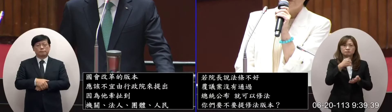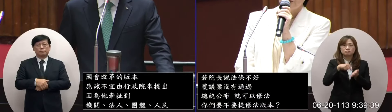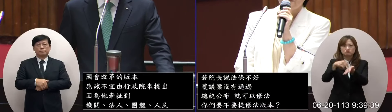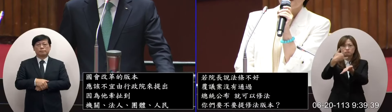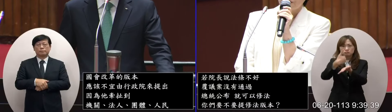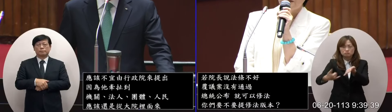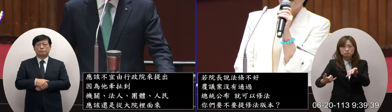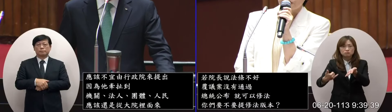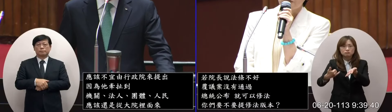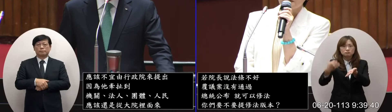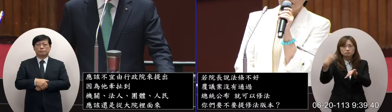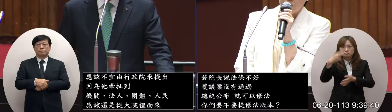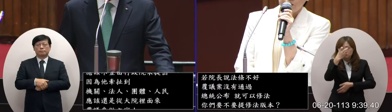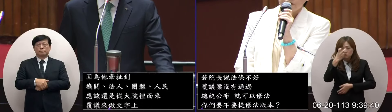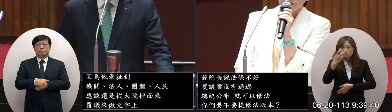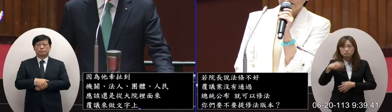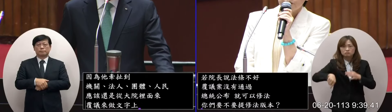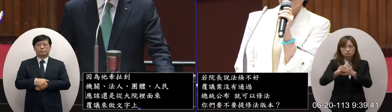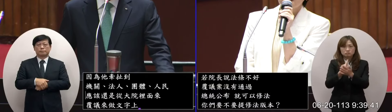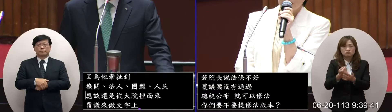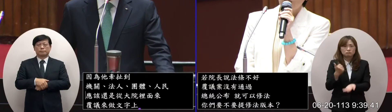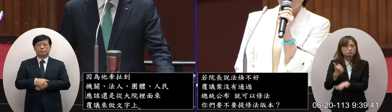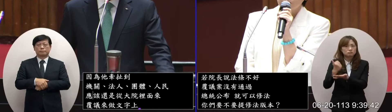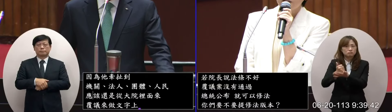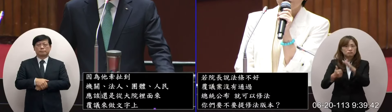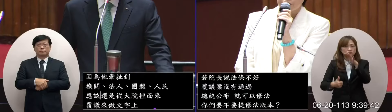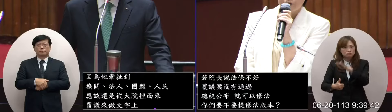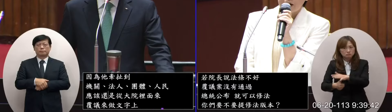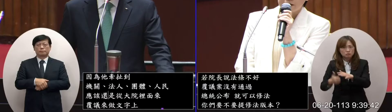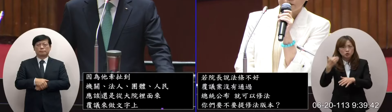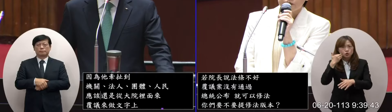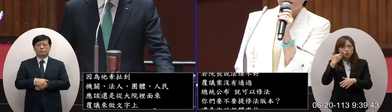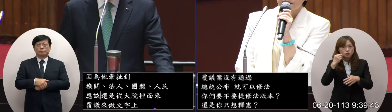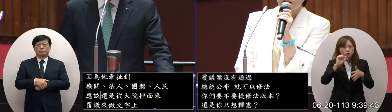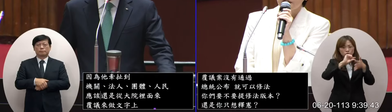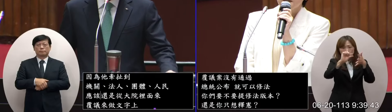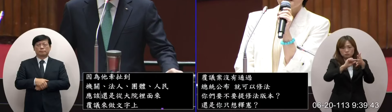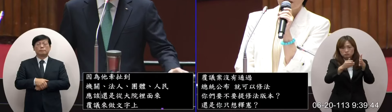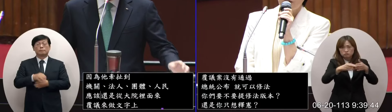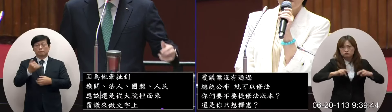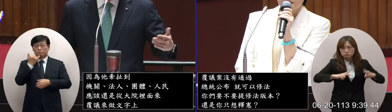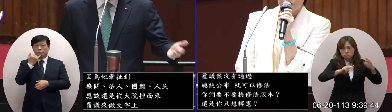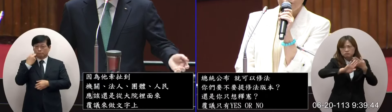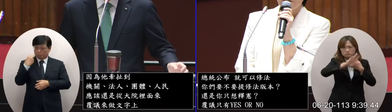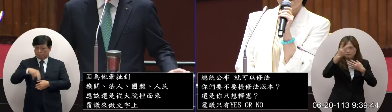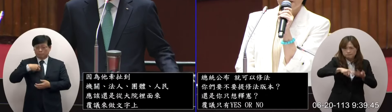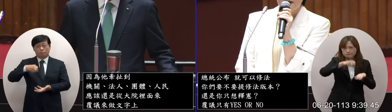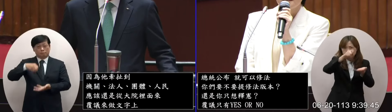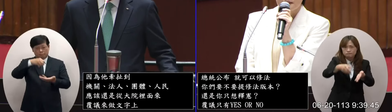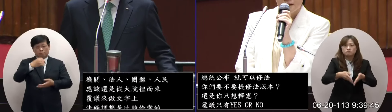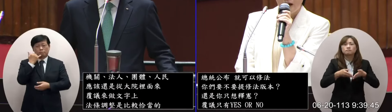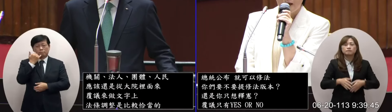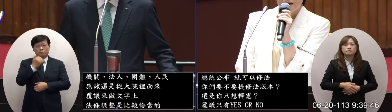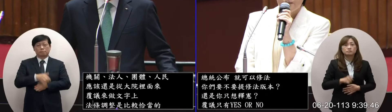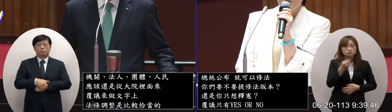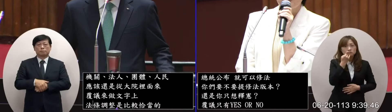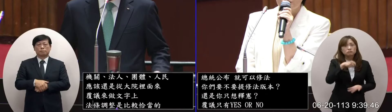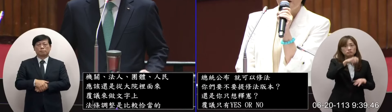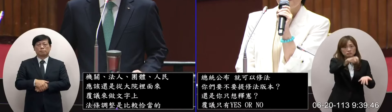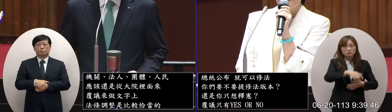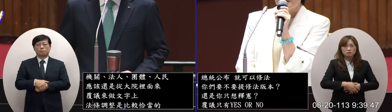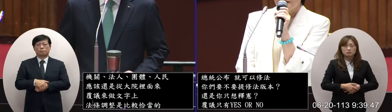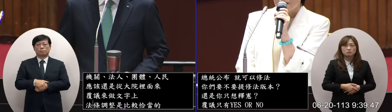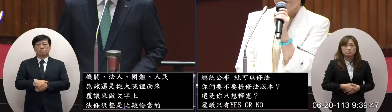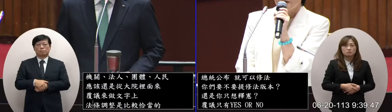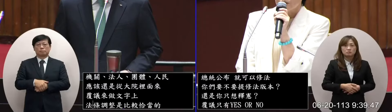or no， 复议没有办法修正条文，修正条文要另外提修法案。我想这个相关的程序，你们可以提啊，不